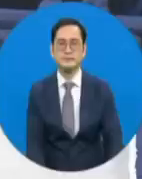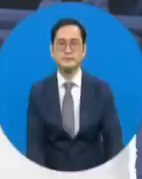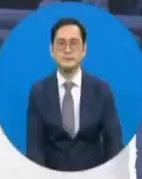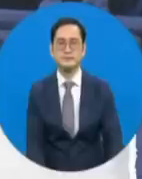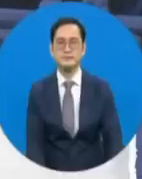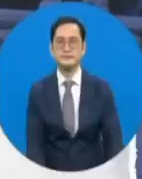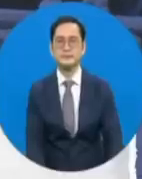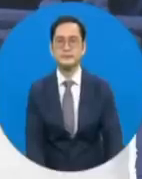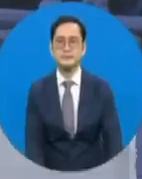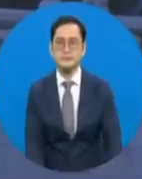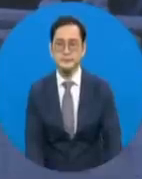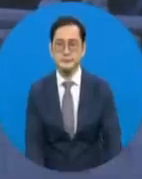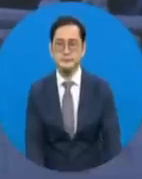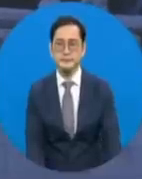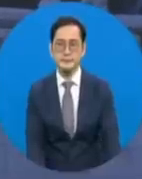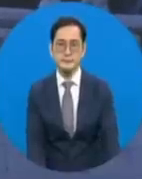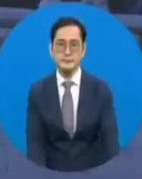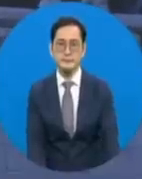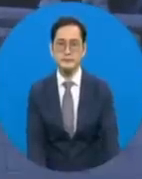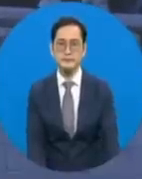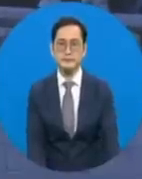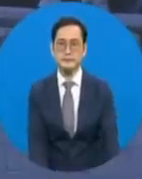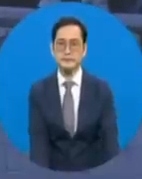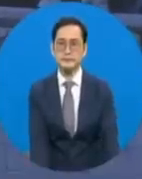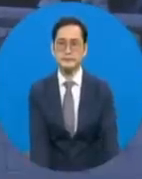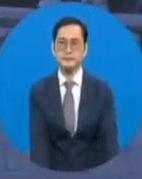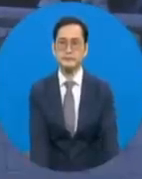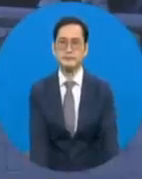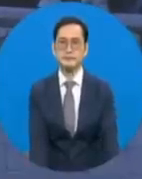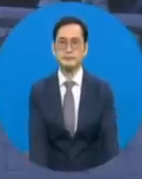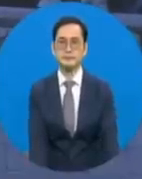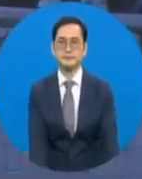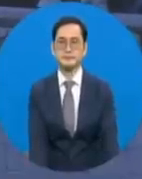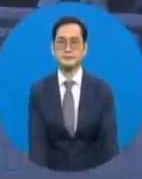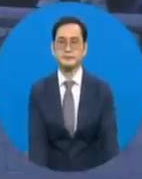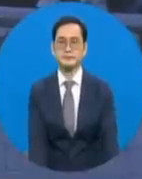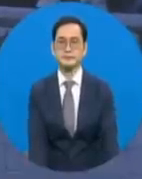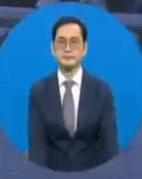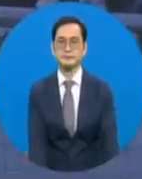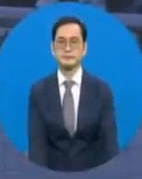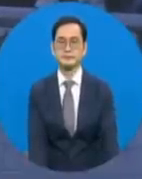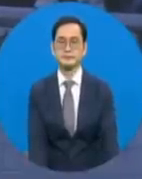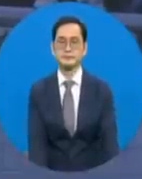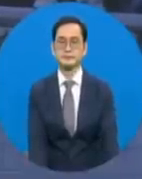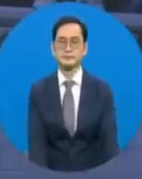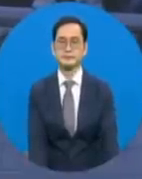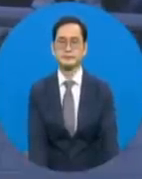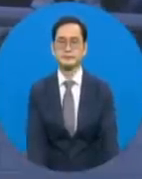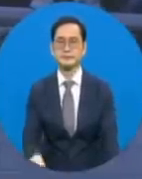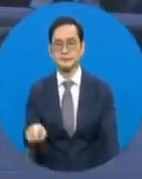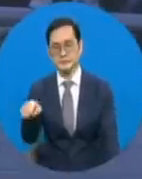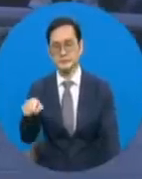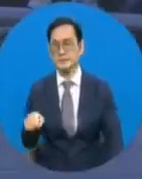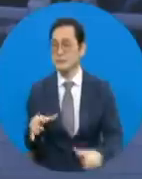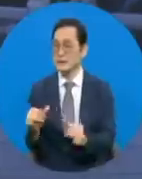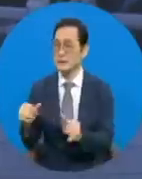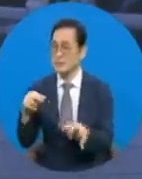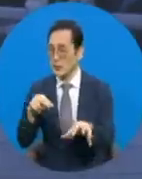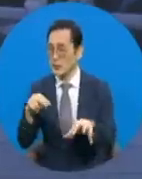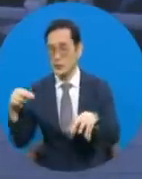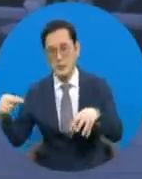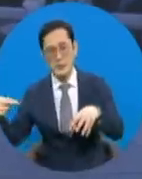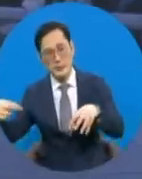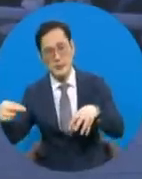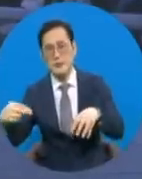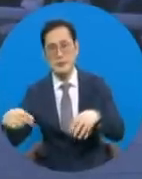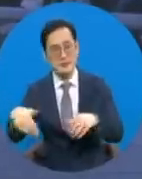그렇죠. 뭐 지금 이 현상에 대해서 바라보는 어떤 개인적인 해석들이 나오고 있는 상황입니다. 이재명 대표 뭐